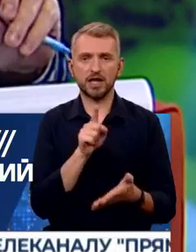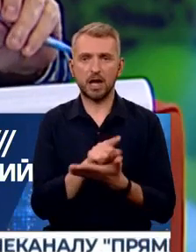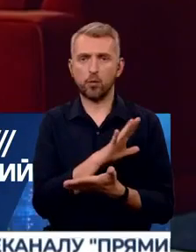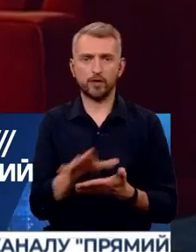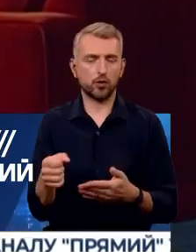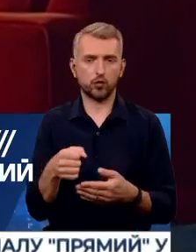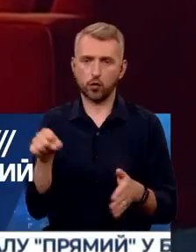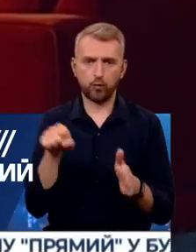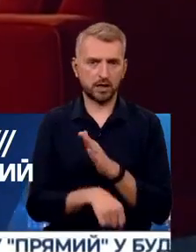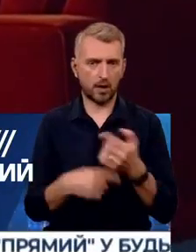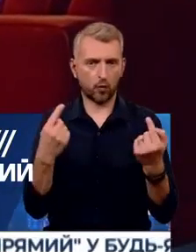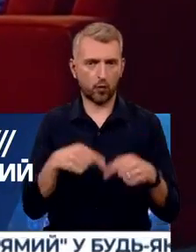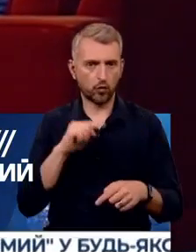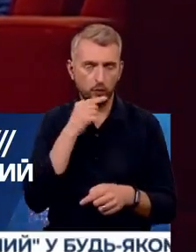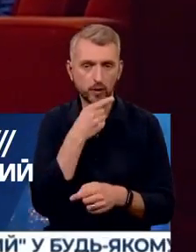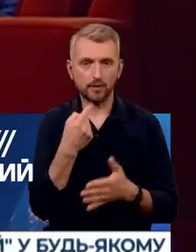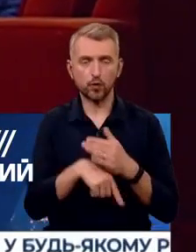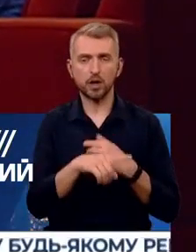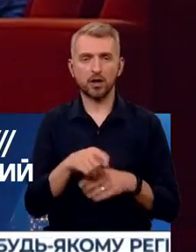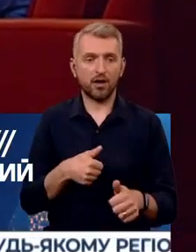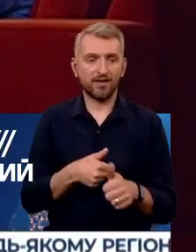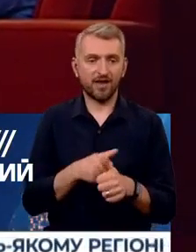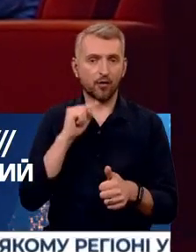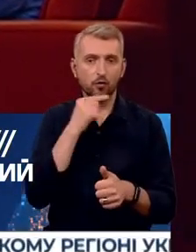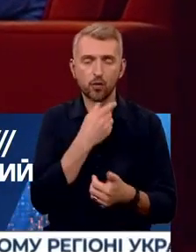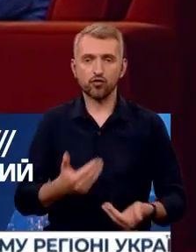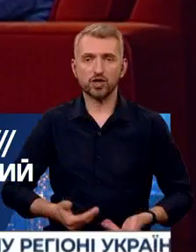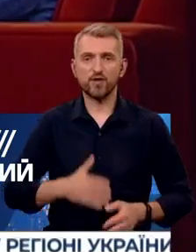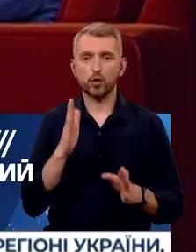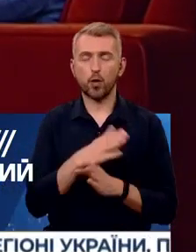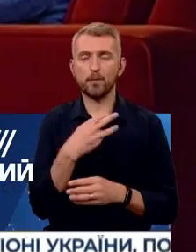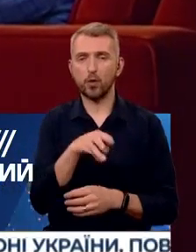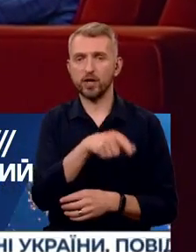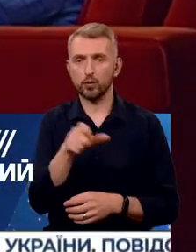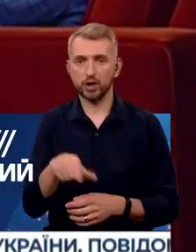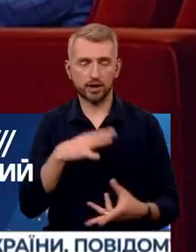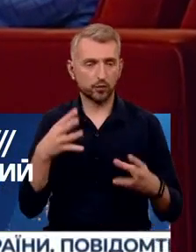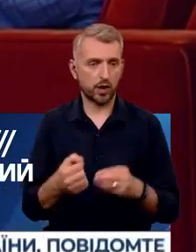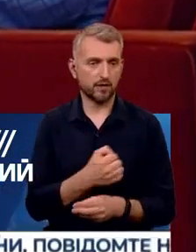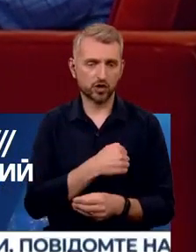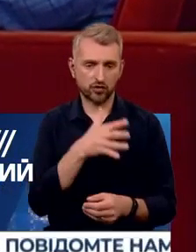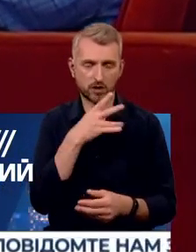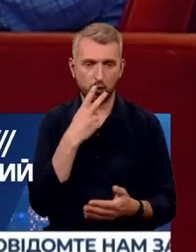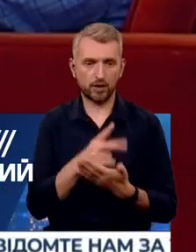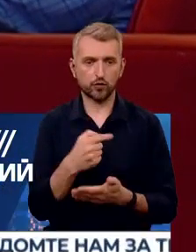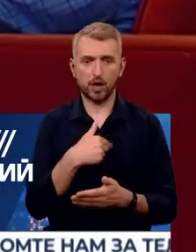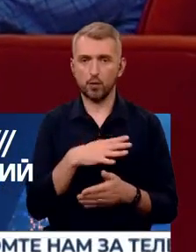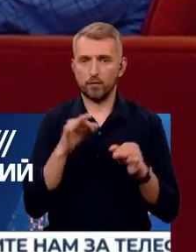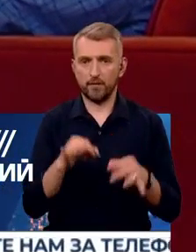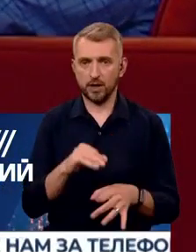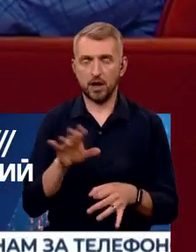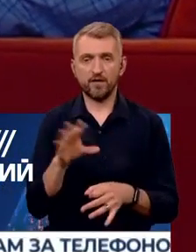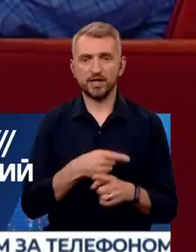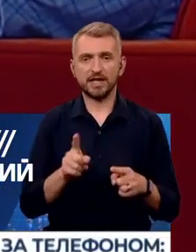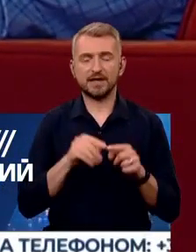добити економіку, тому що за економікою стоять живі долі мільйонів людей. І результат, на жаль, час показав, що я був правий. Що всі